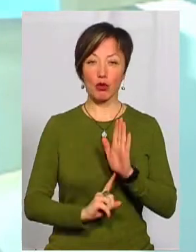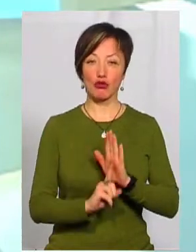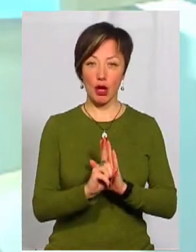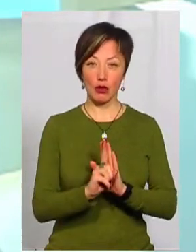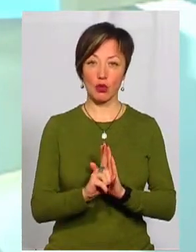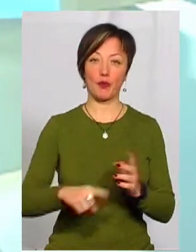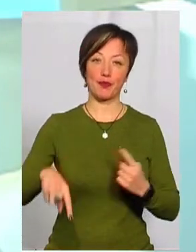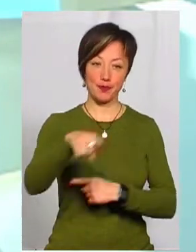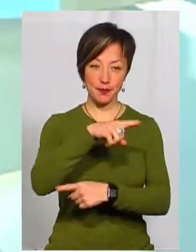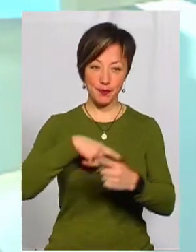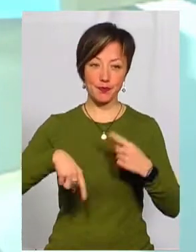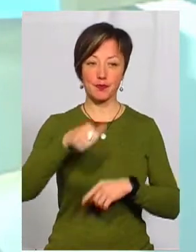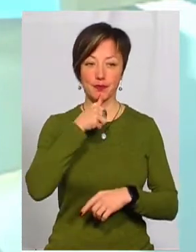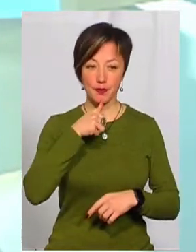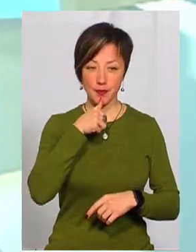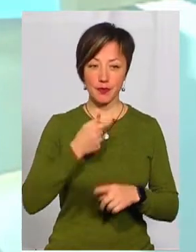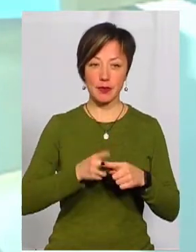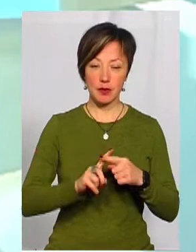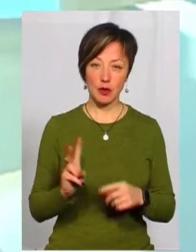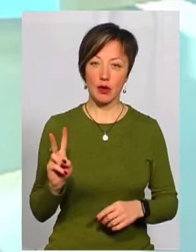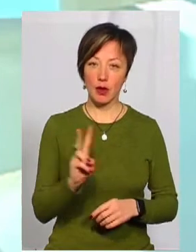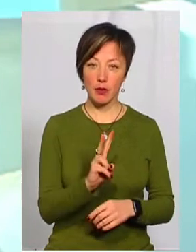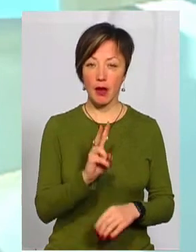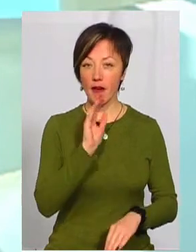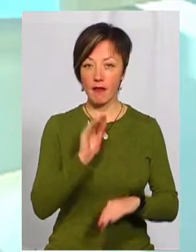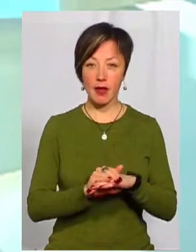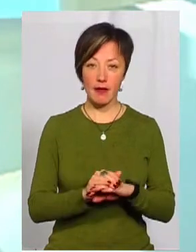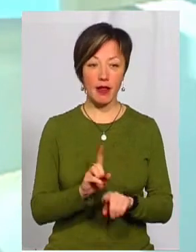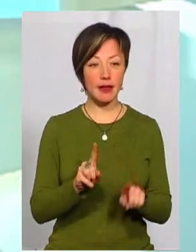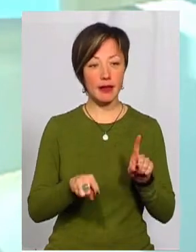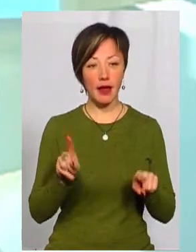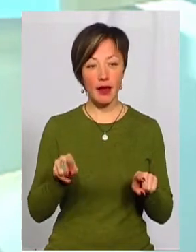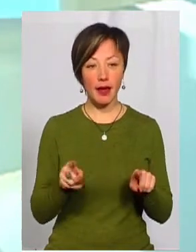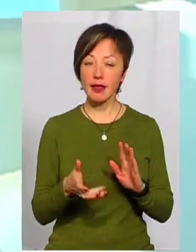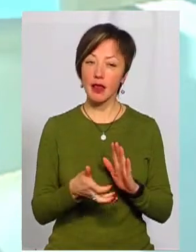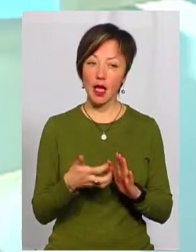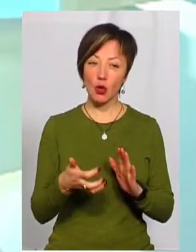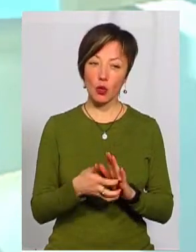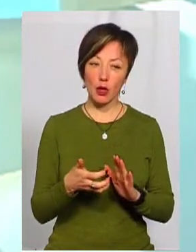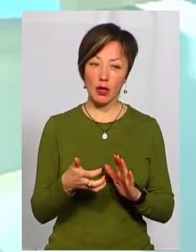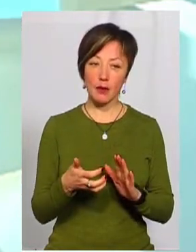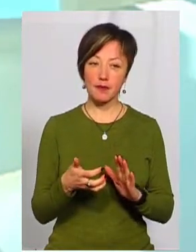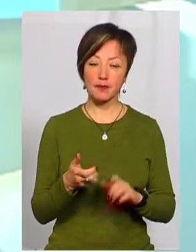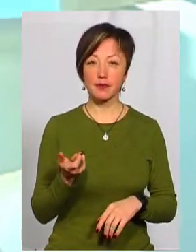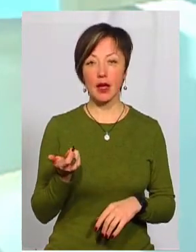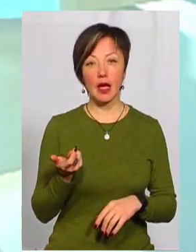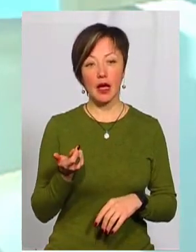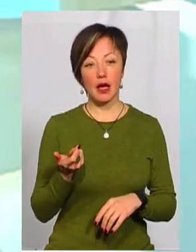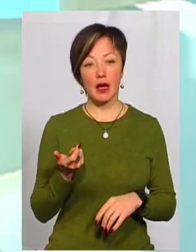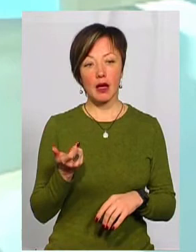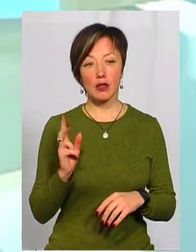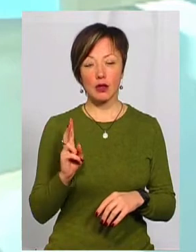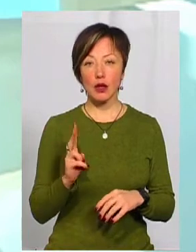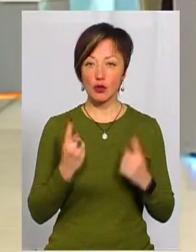почали обкатку даних тролейбусів, ми виявили деякі недоліки. Вони